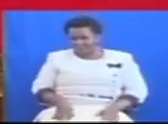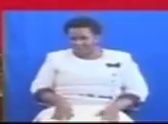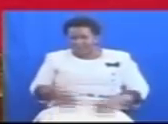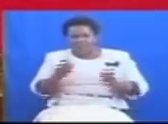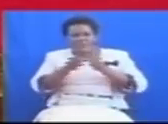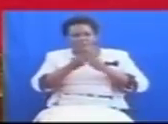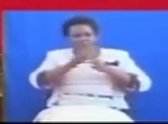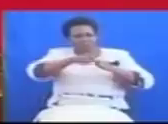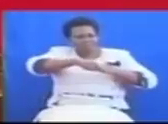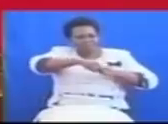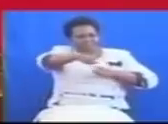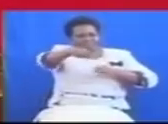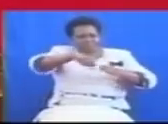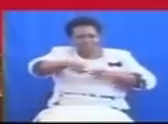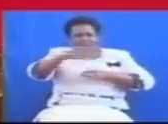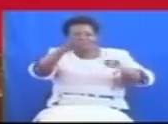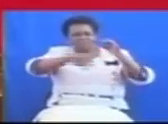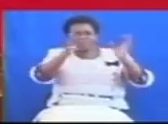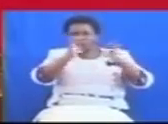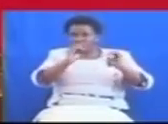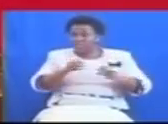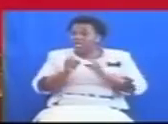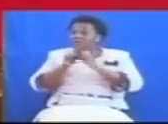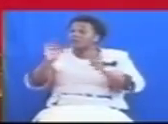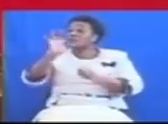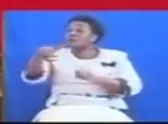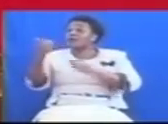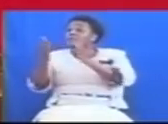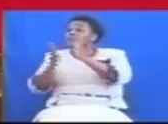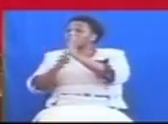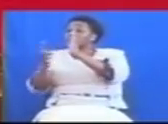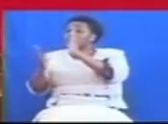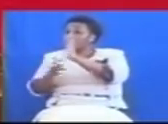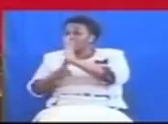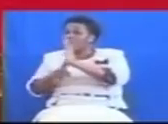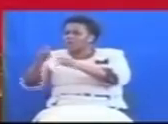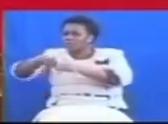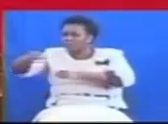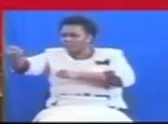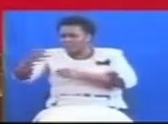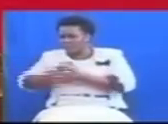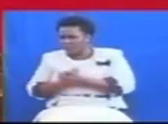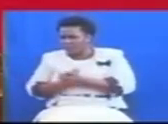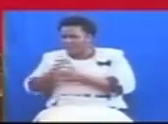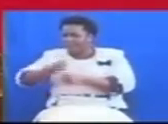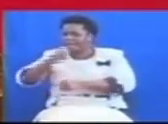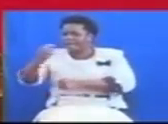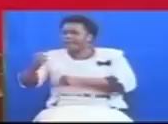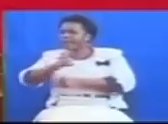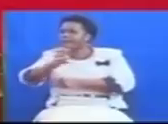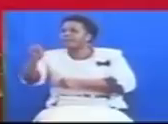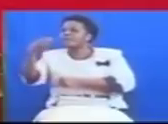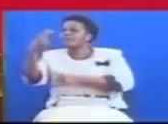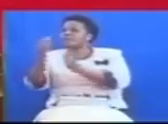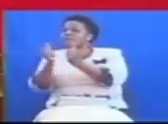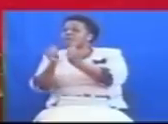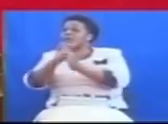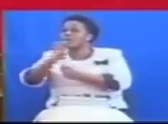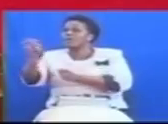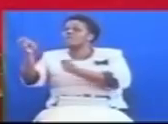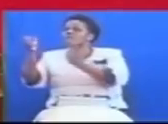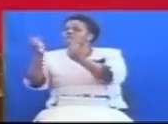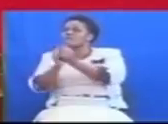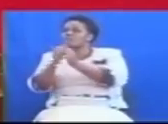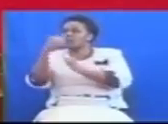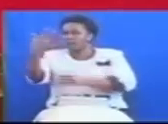ambapo lilipimwa mwaka 1997 likiwa na ukubwa wa hekta 15,000. Mwaka 2007